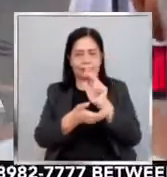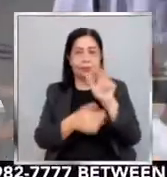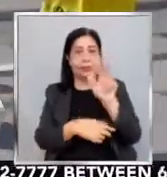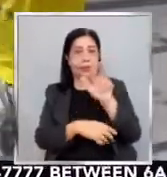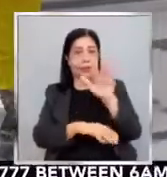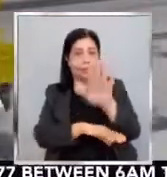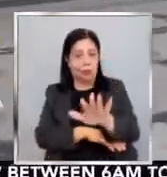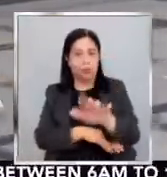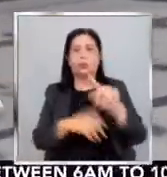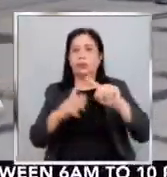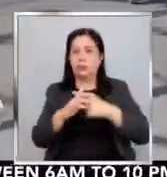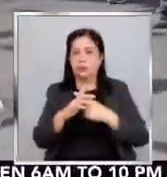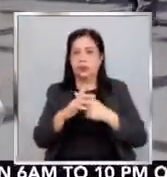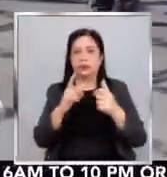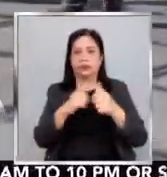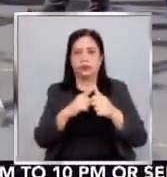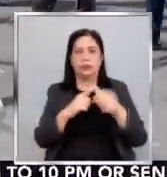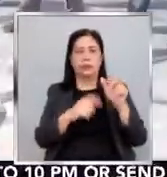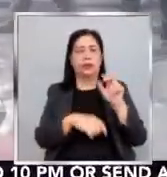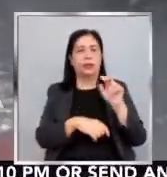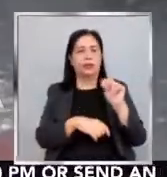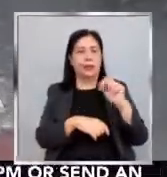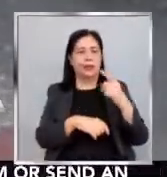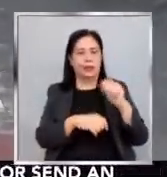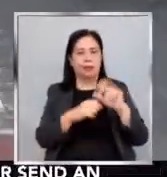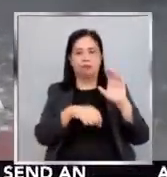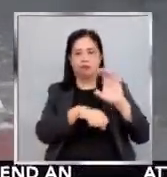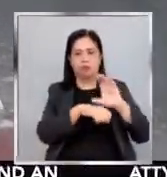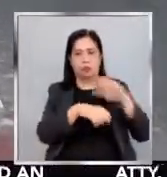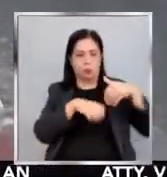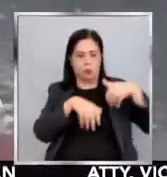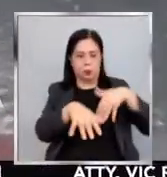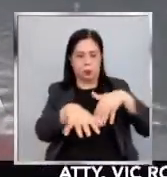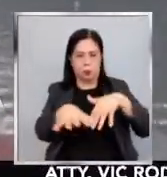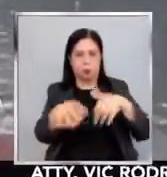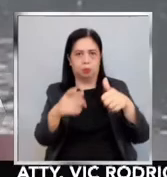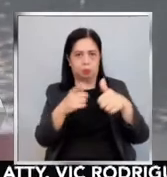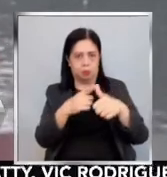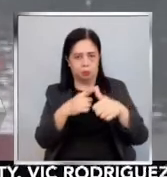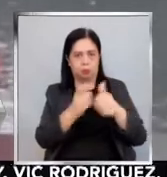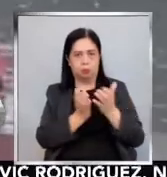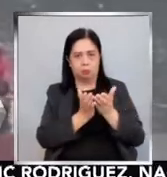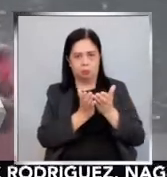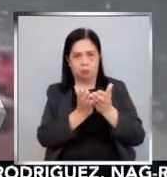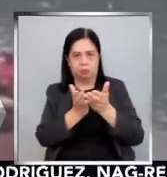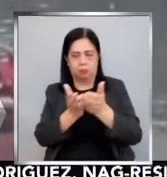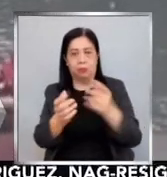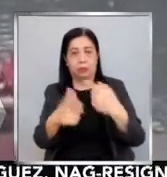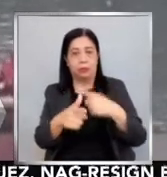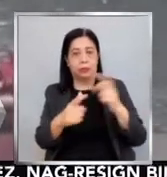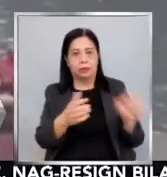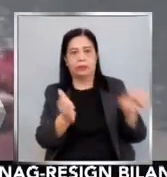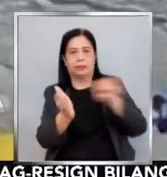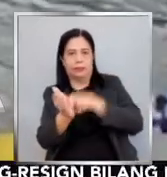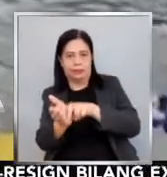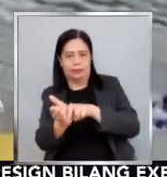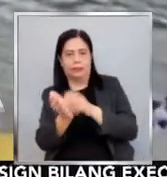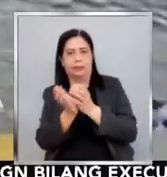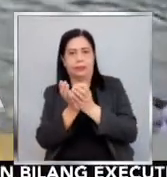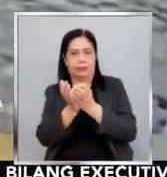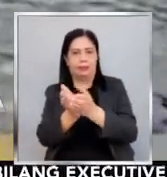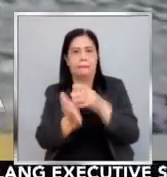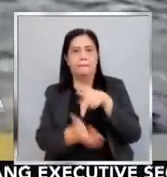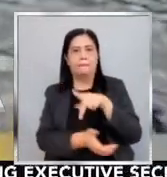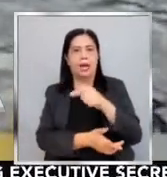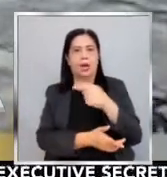procession mula sa Naga Metropolitan Cathedral. Pagkatapos ay isinakay ang imahen sa pagoda para naman